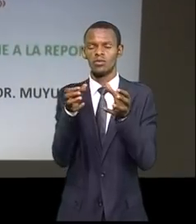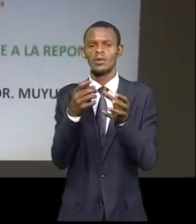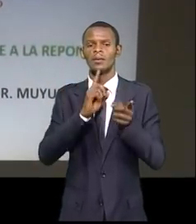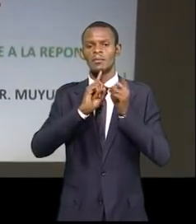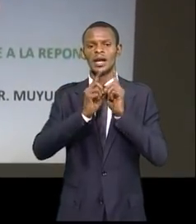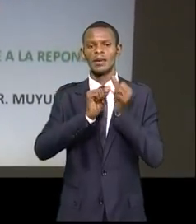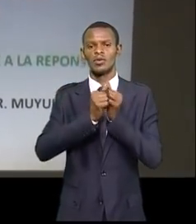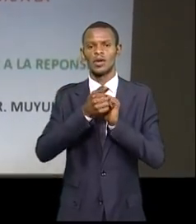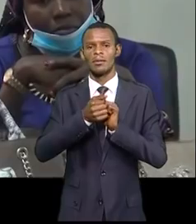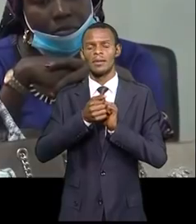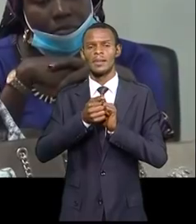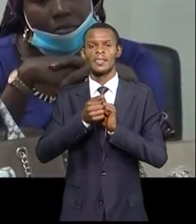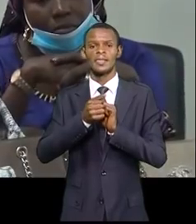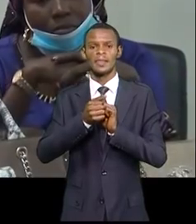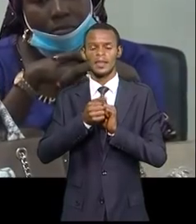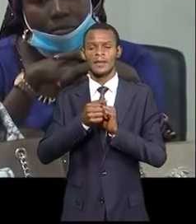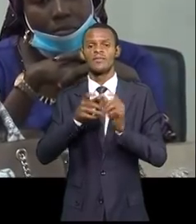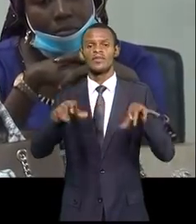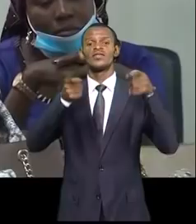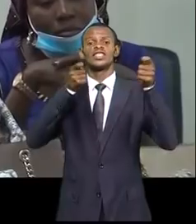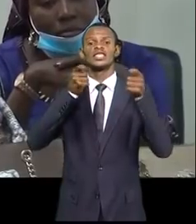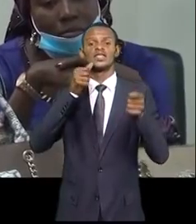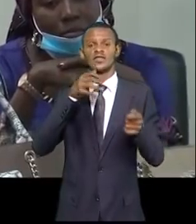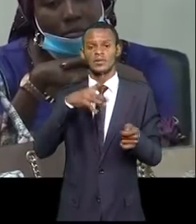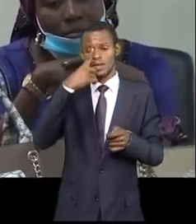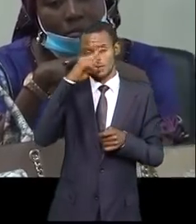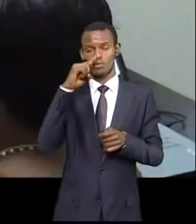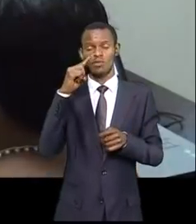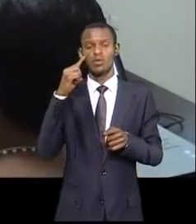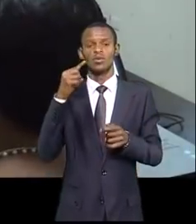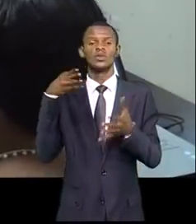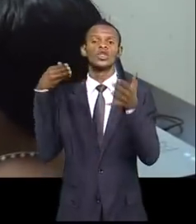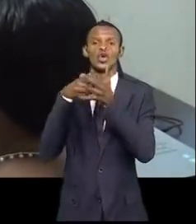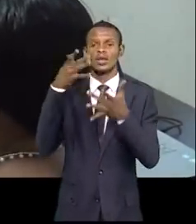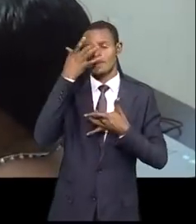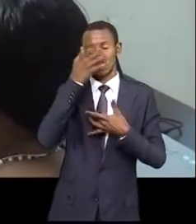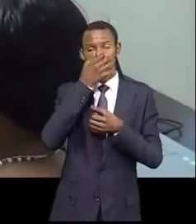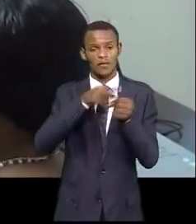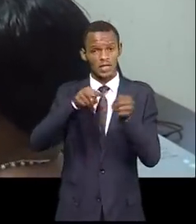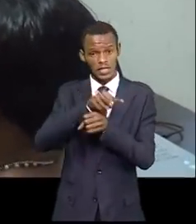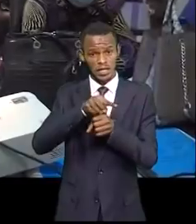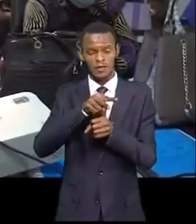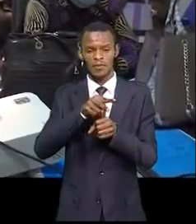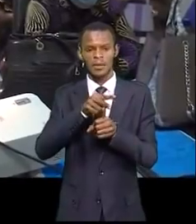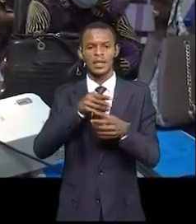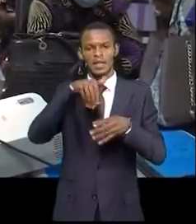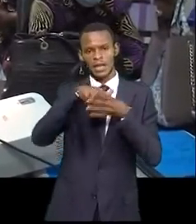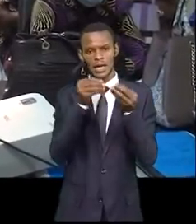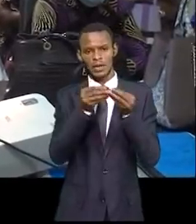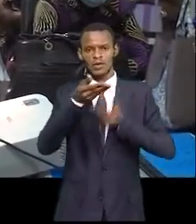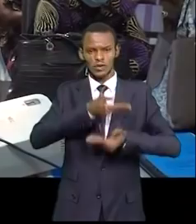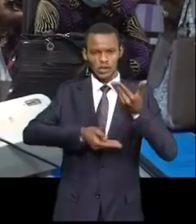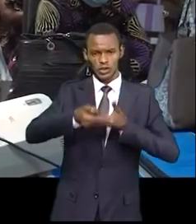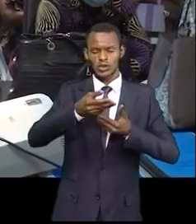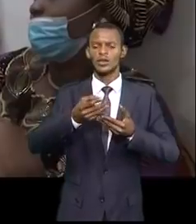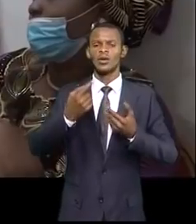futur égalitaire dans le monde de la bouvine 19 elles ont également échangé sur leur apport dans ce combat pour les positionnements